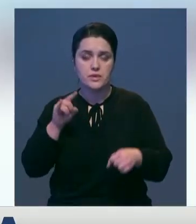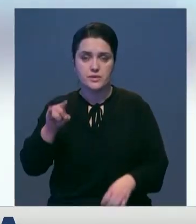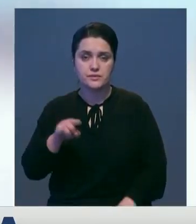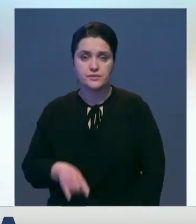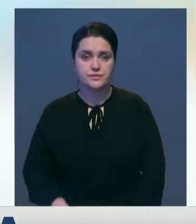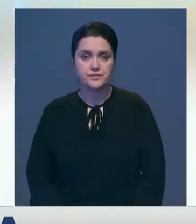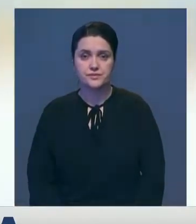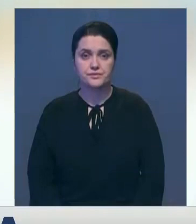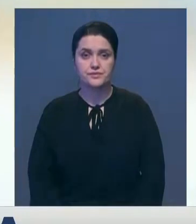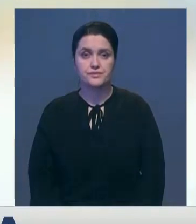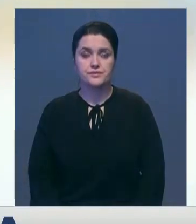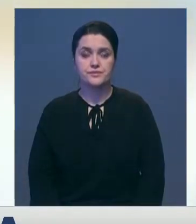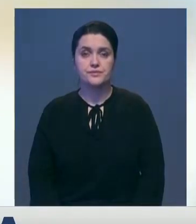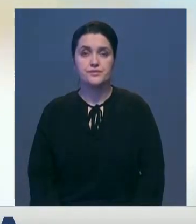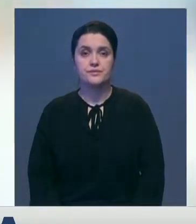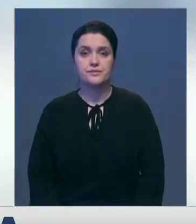летчиков